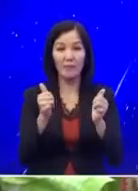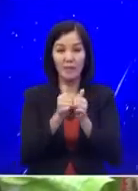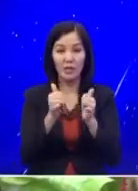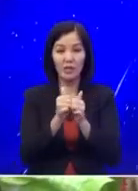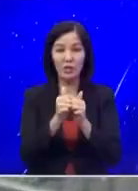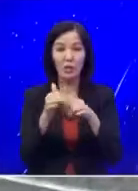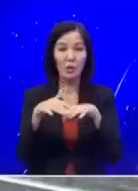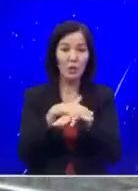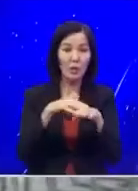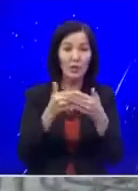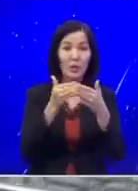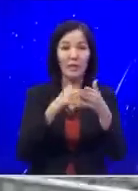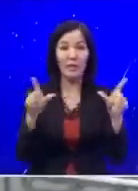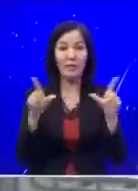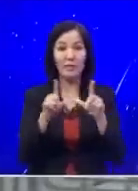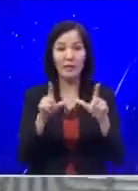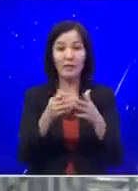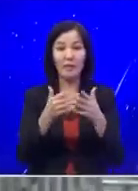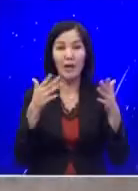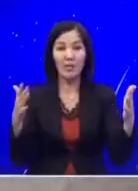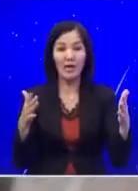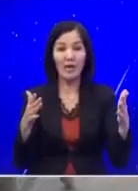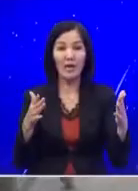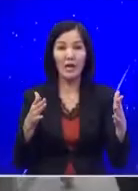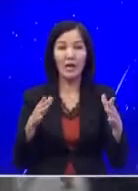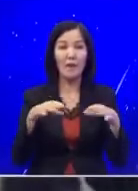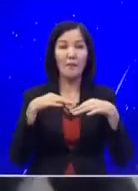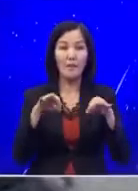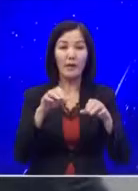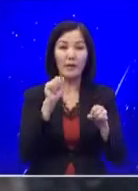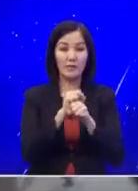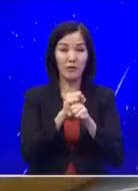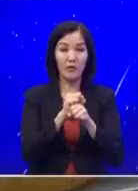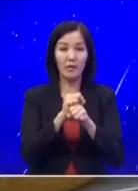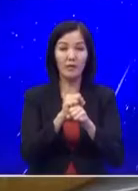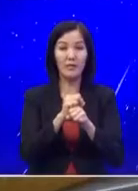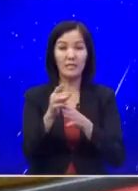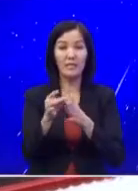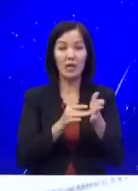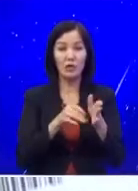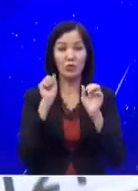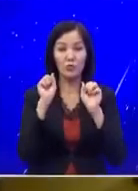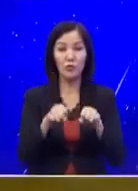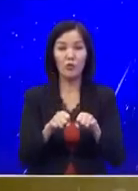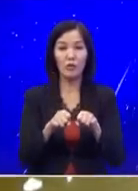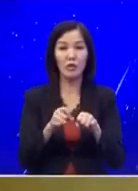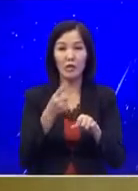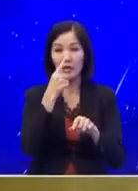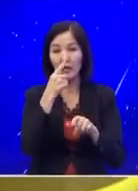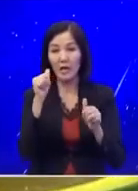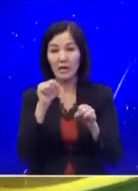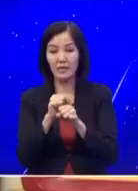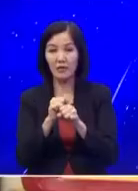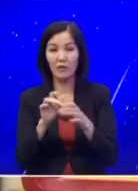покупателям. Перед магазином есть большая парковочная зона для покупателей с авто. И буквально в нескольких шагах остановка, от